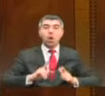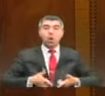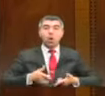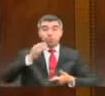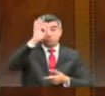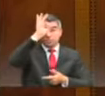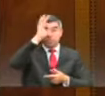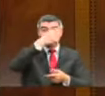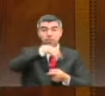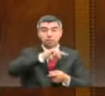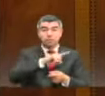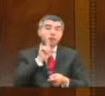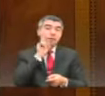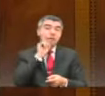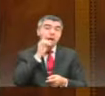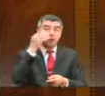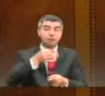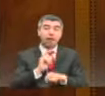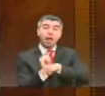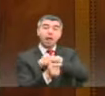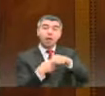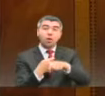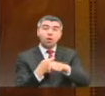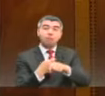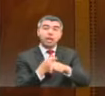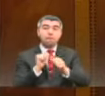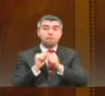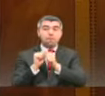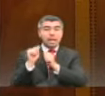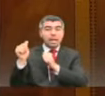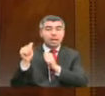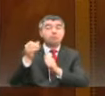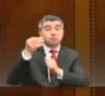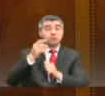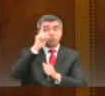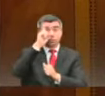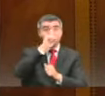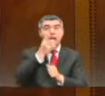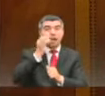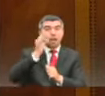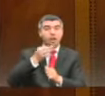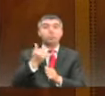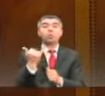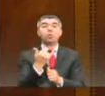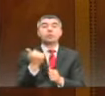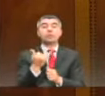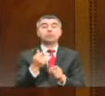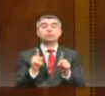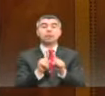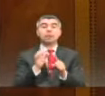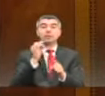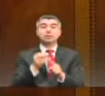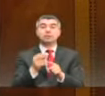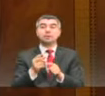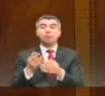خاصة بالنسبة للفتيات في مجال القروي والأحياء الهامشية بالمدن. سنقوم إن شاء الله بوضع خريطة